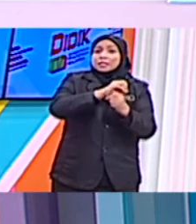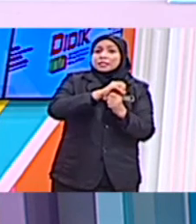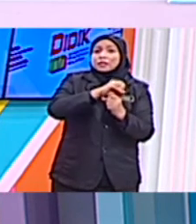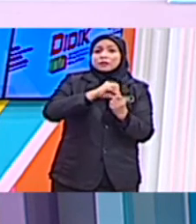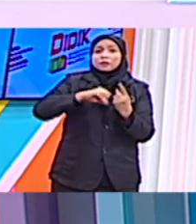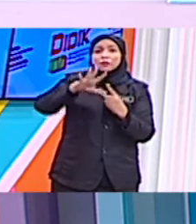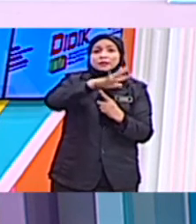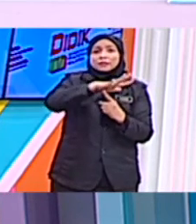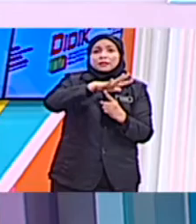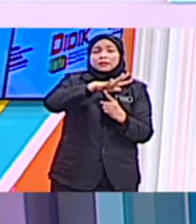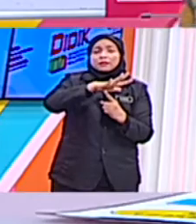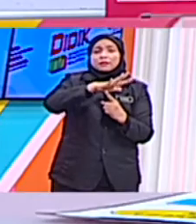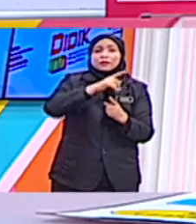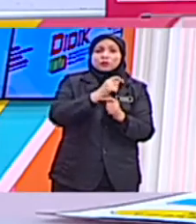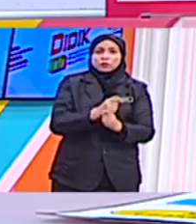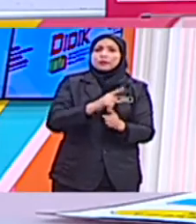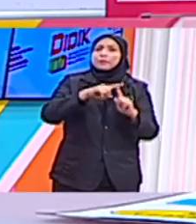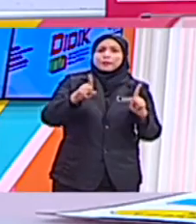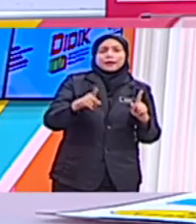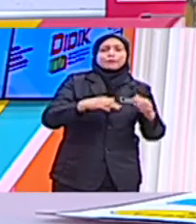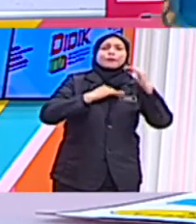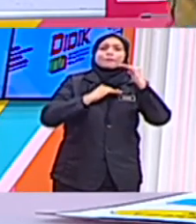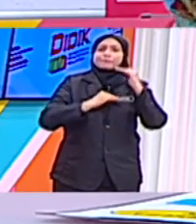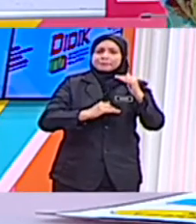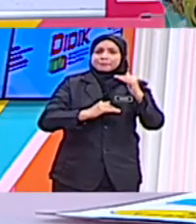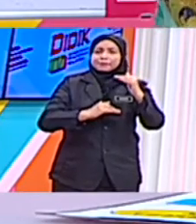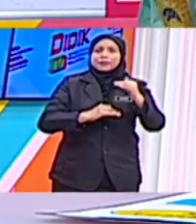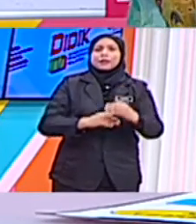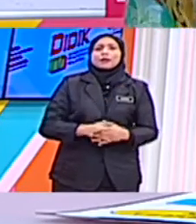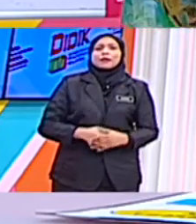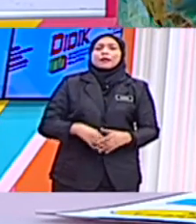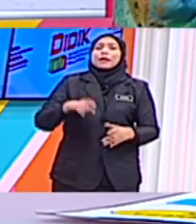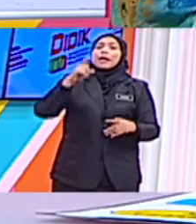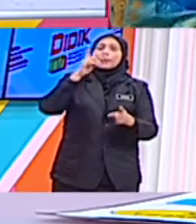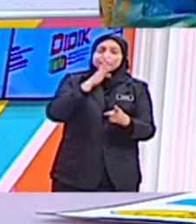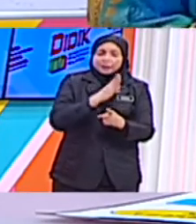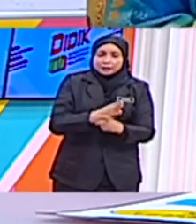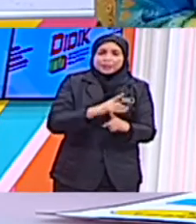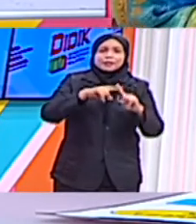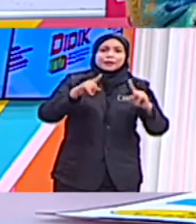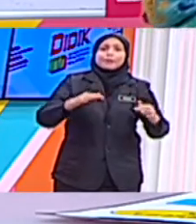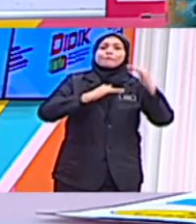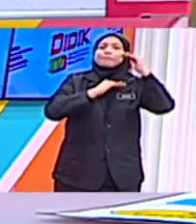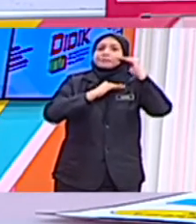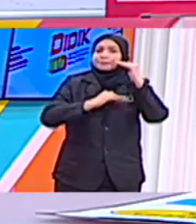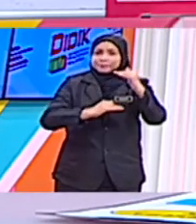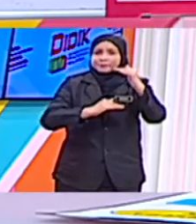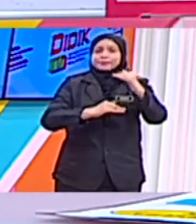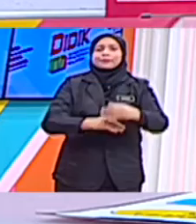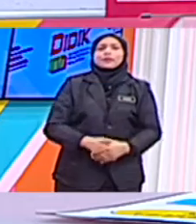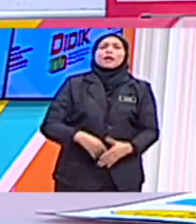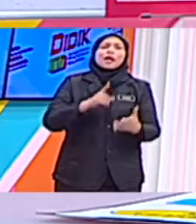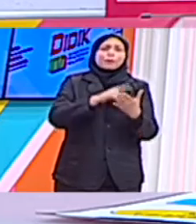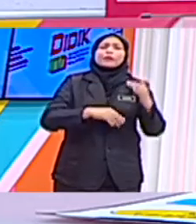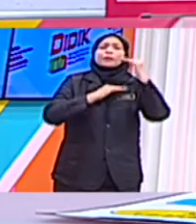sentuhan ini dibenarkan tetapi terbatas. Ingat ya cikgu cakap? Ingat. Dibenarkan tapi terbatas. Apa